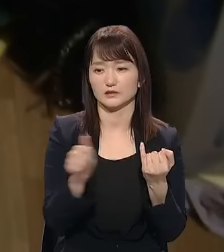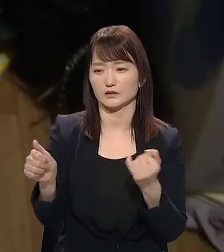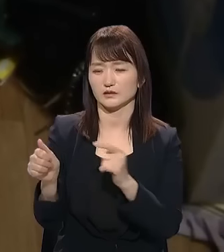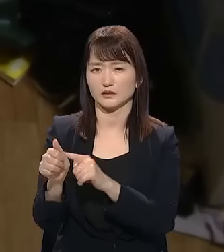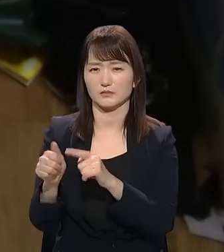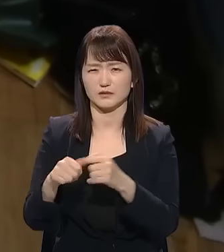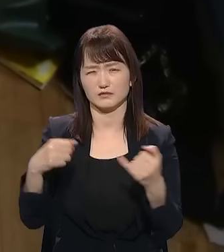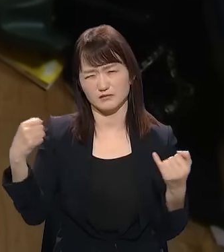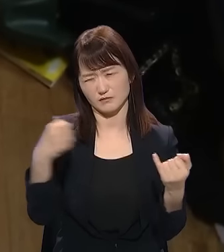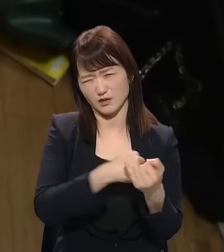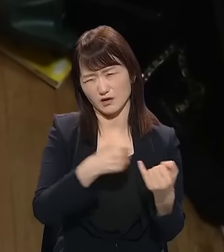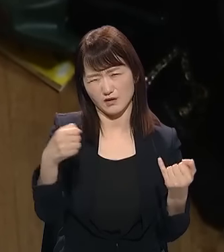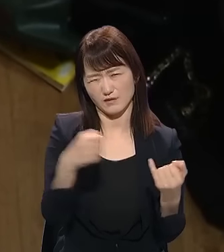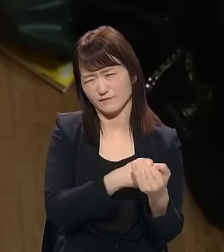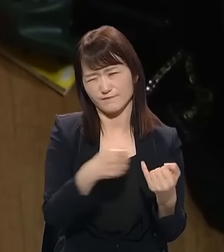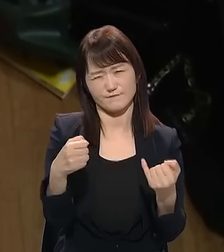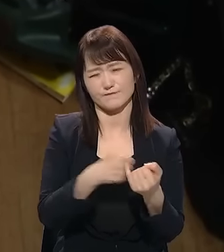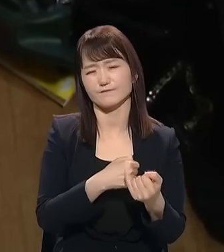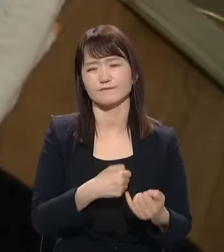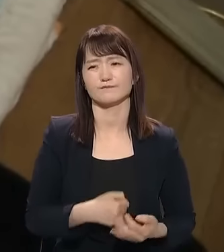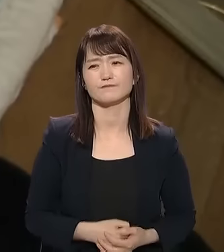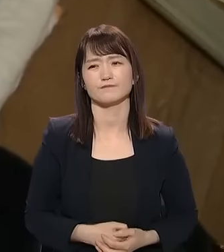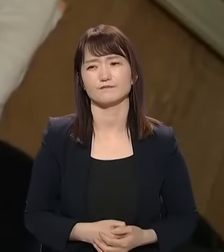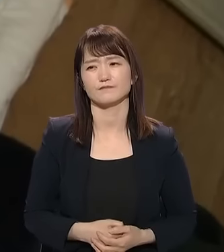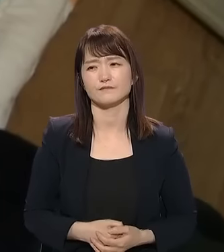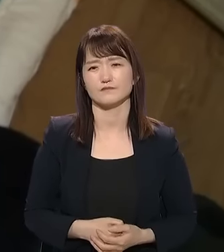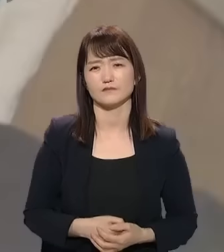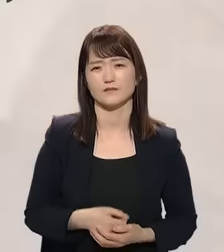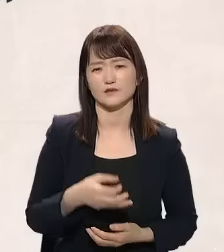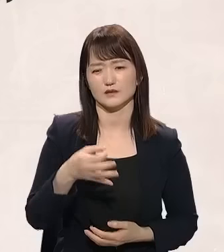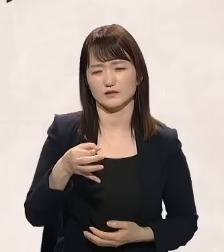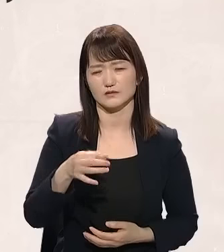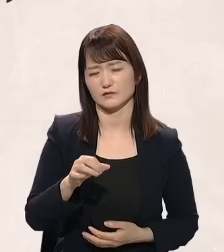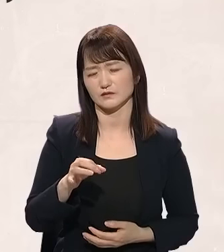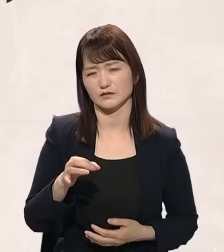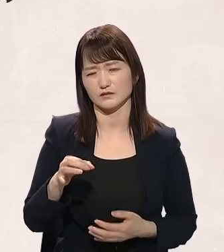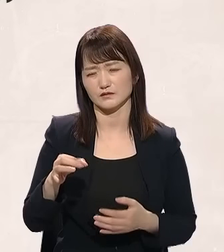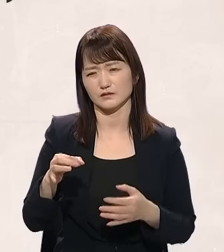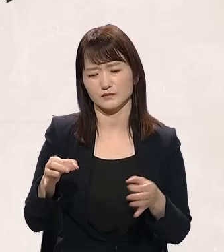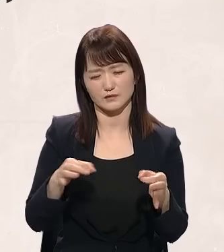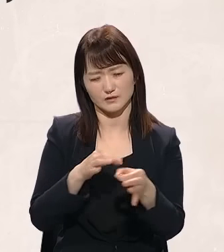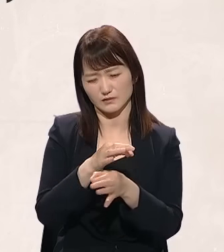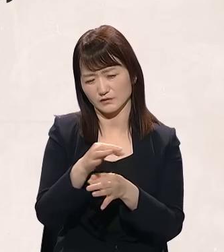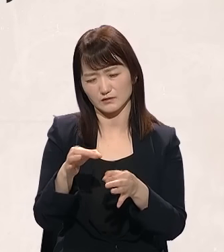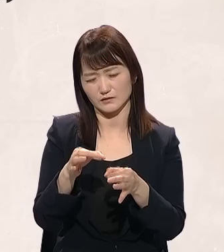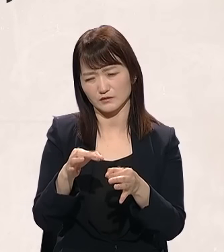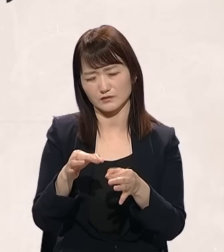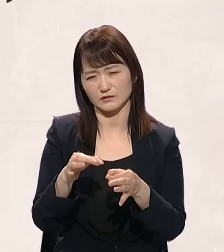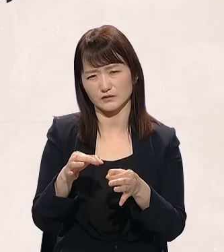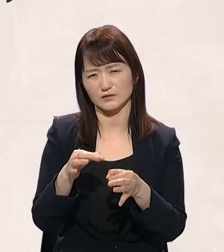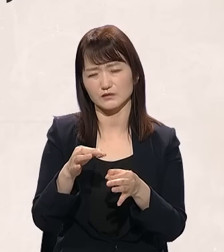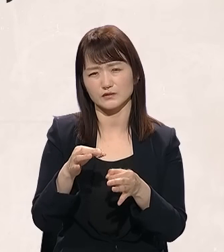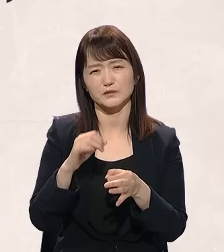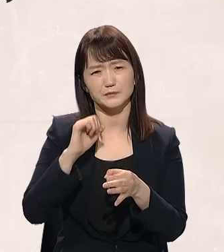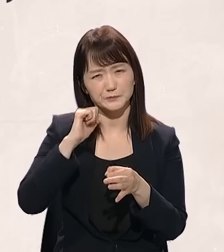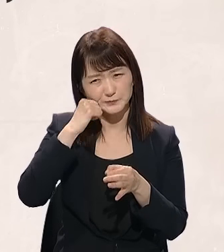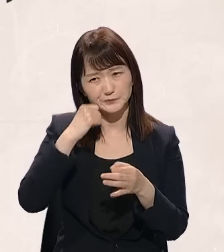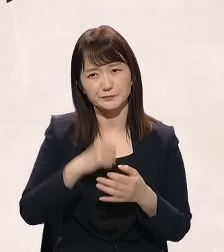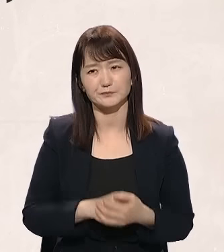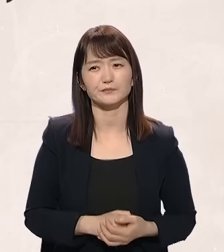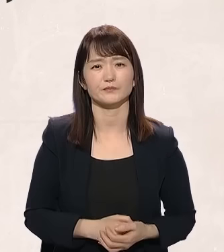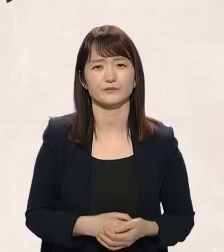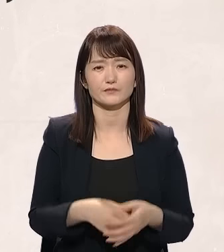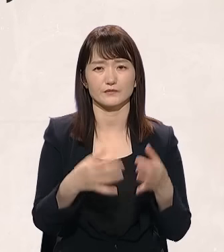휘둘렸고 그리고 이제 상당히 그 뭐 경제적인 여건도 좋지 않았던 거 같습니다 그래서이 여성이 김씨에게는 온라인으로